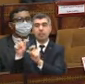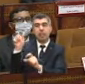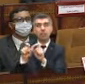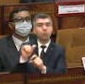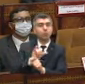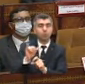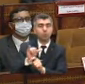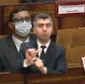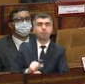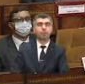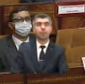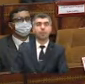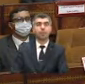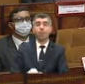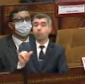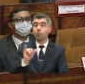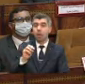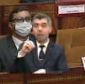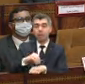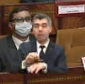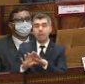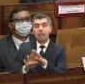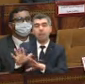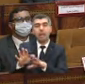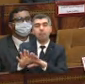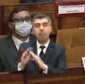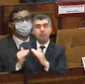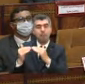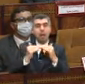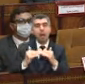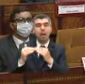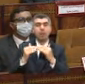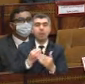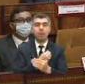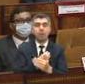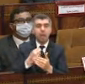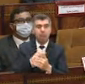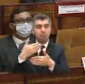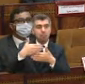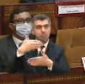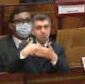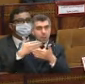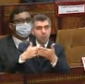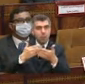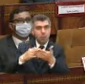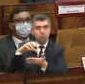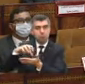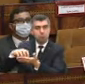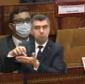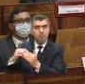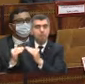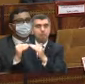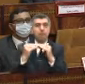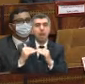والدعم؟ ما هي التدابير الموازية لتأهيل المنظومة الصحية من بنيات استشفائية وفق عدالة مجالية